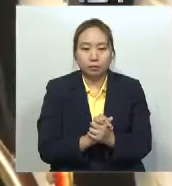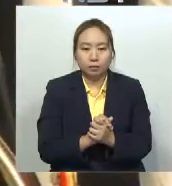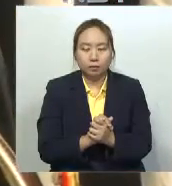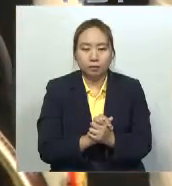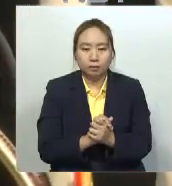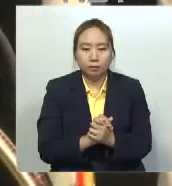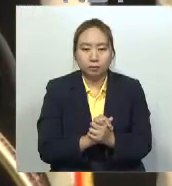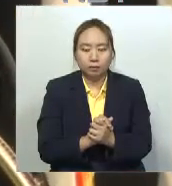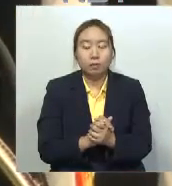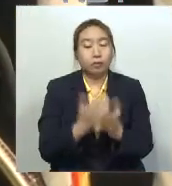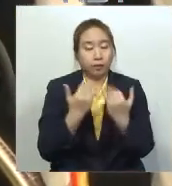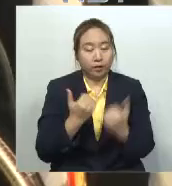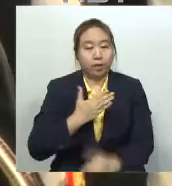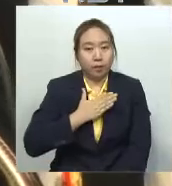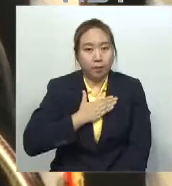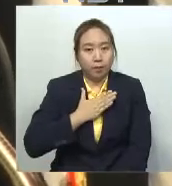เพราะฉะนั้นสิ่งที่ผมจะ